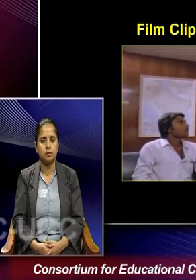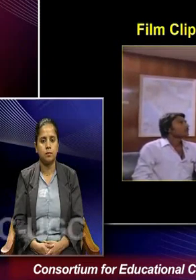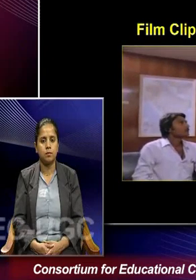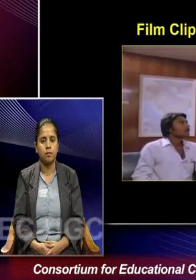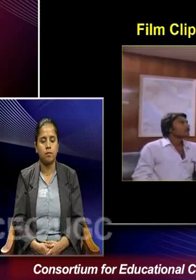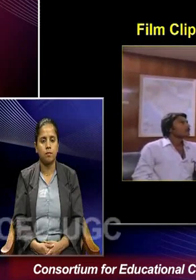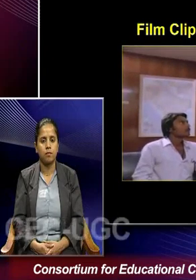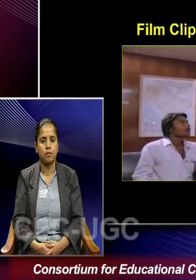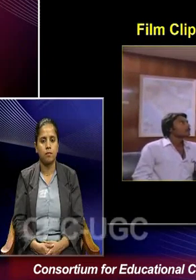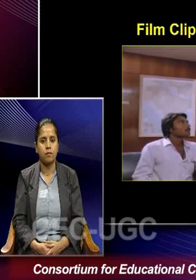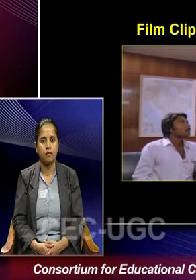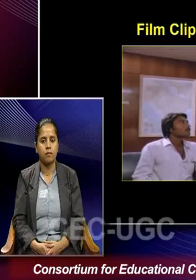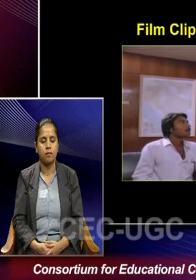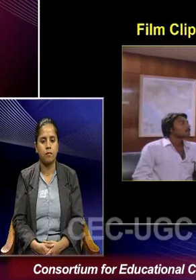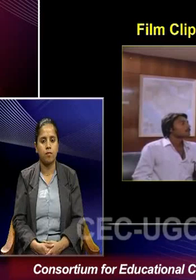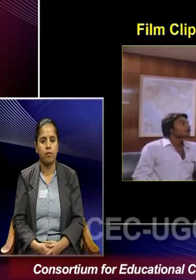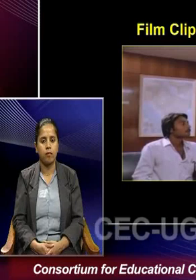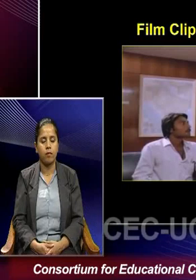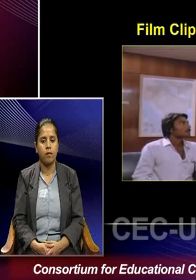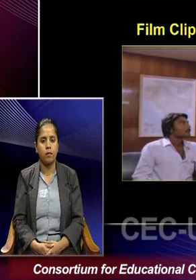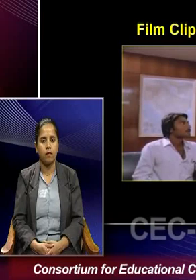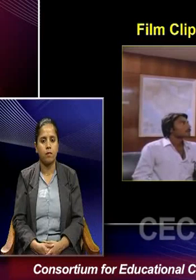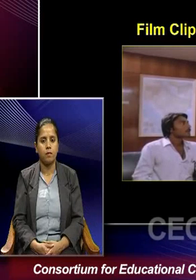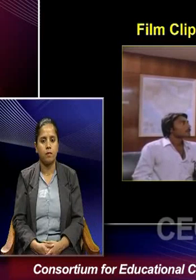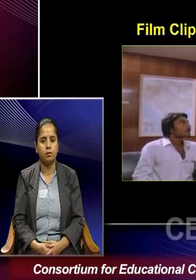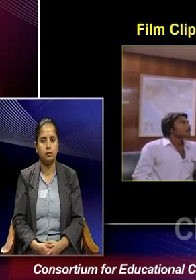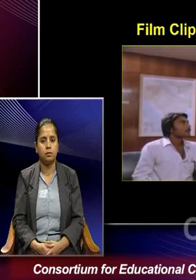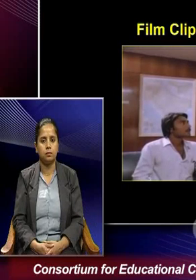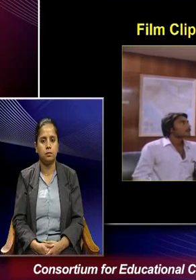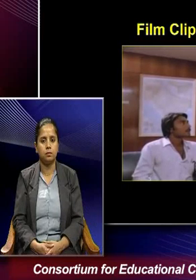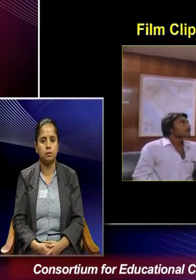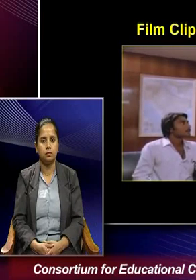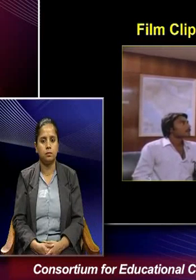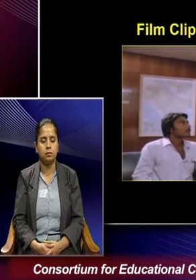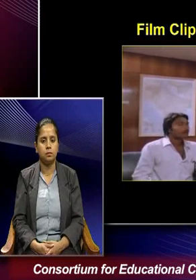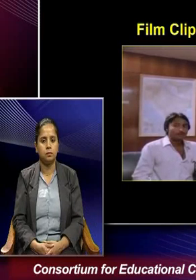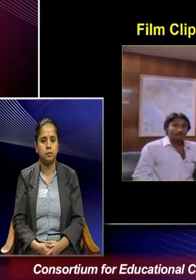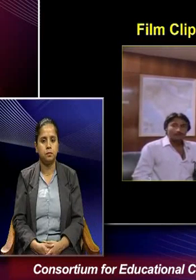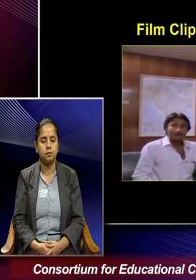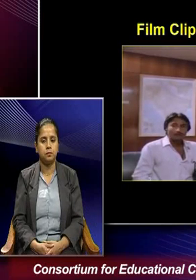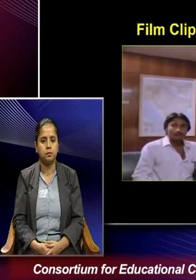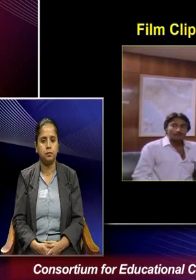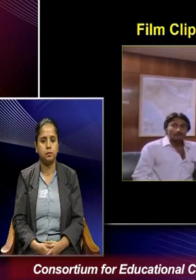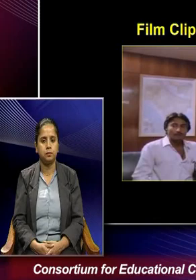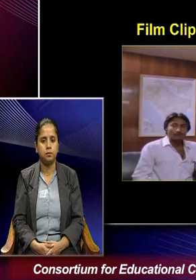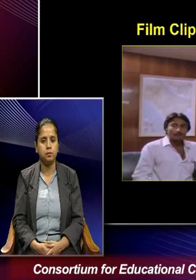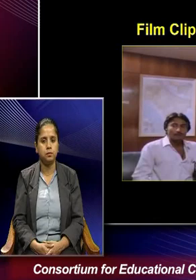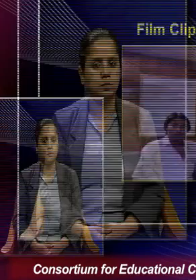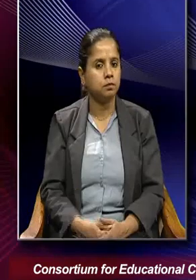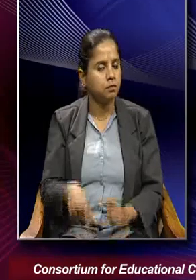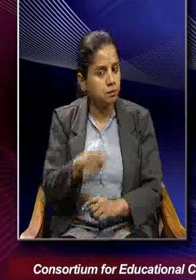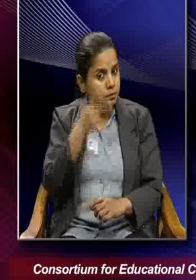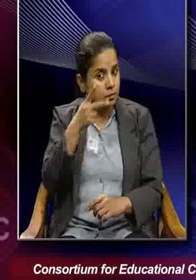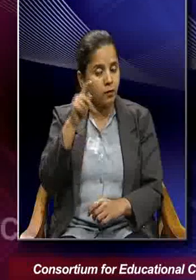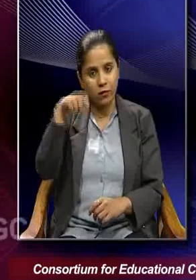अपना खून दिया मैंने इस देश के लिए, अपनी जिंदगी के कीमती साल लगा दिए इस देश की आजादी के लिए। So in the